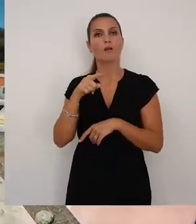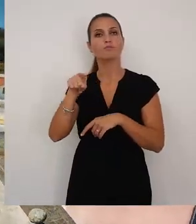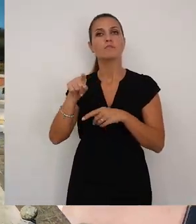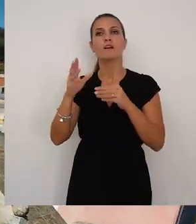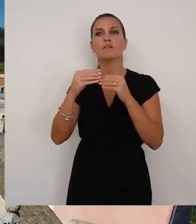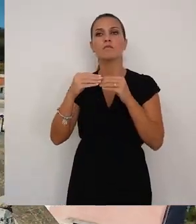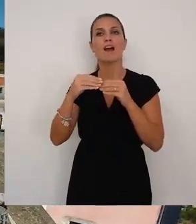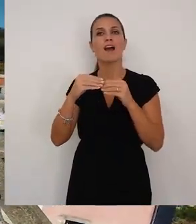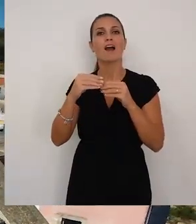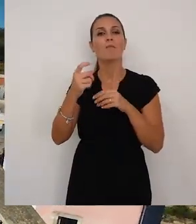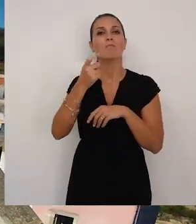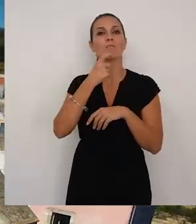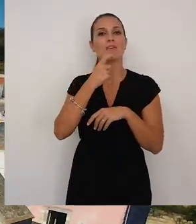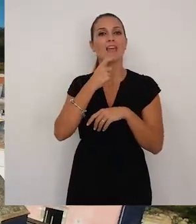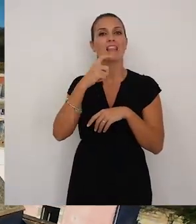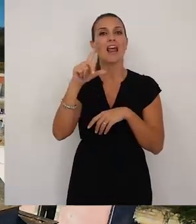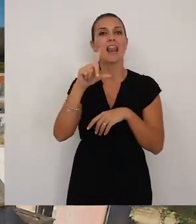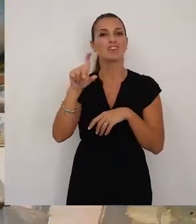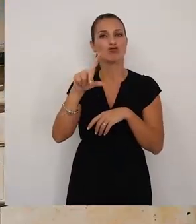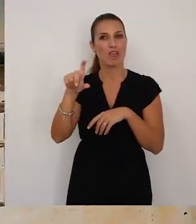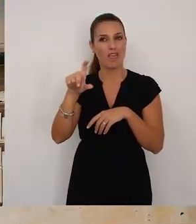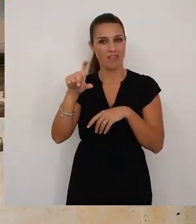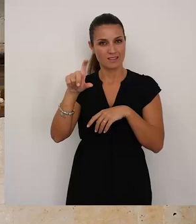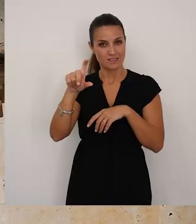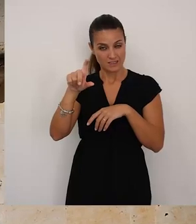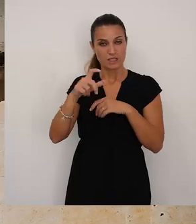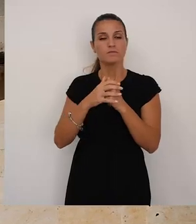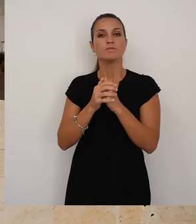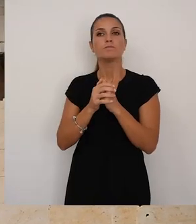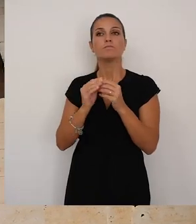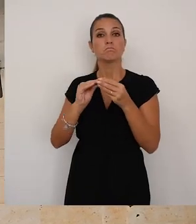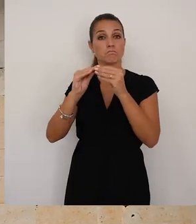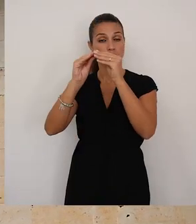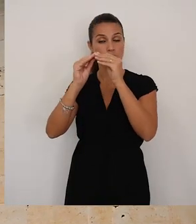Vitigliano, è realizzato interamente in carparo e pietra leccese.